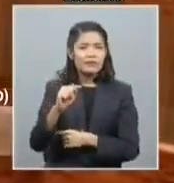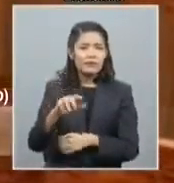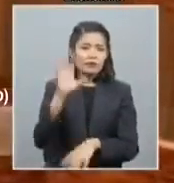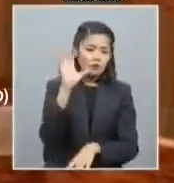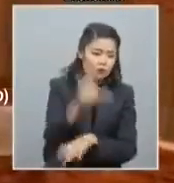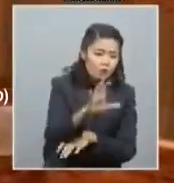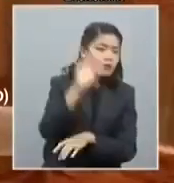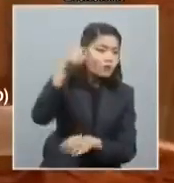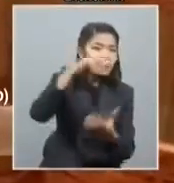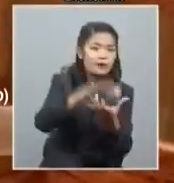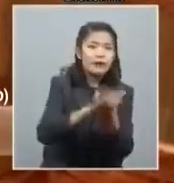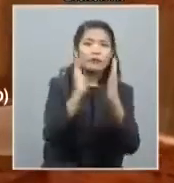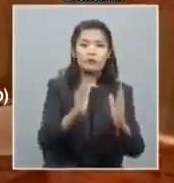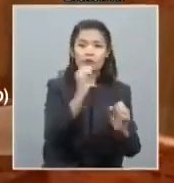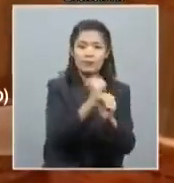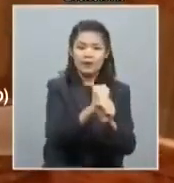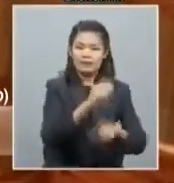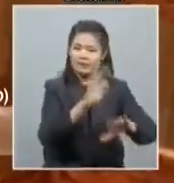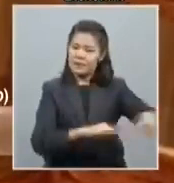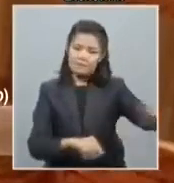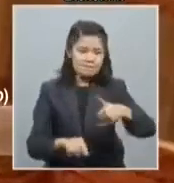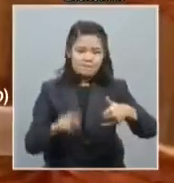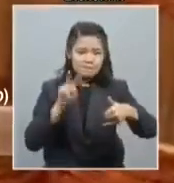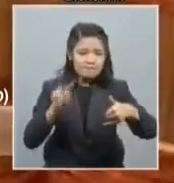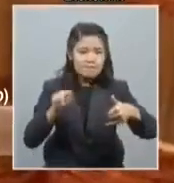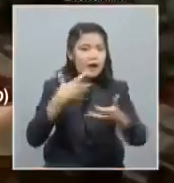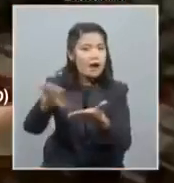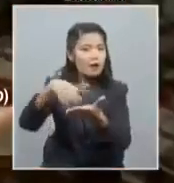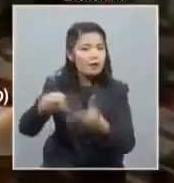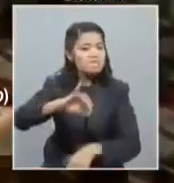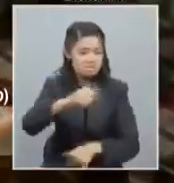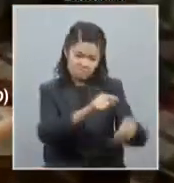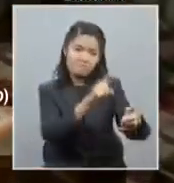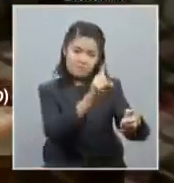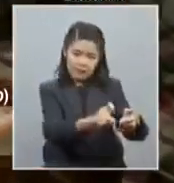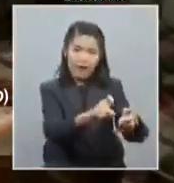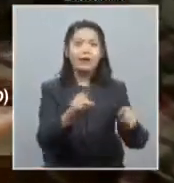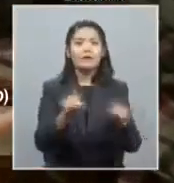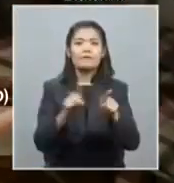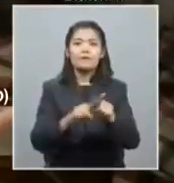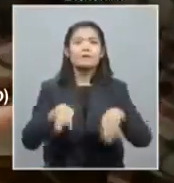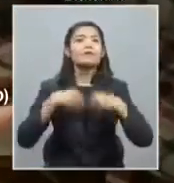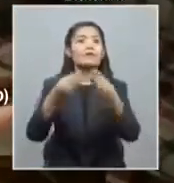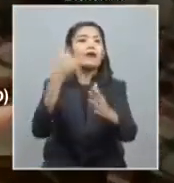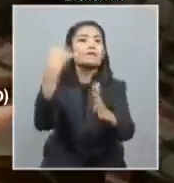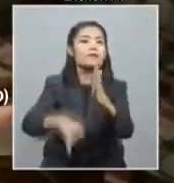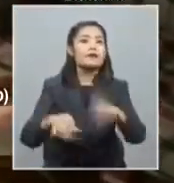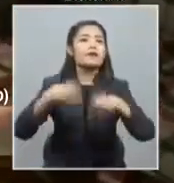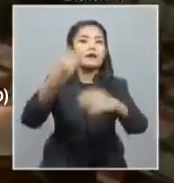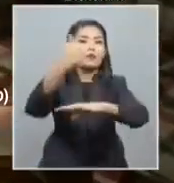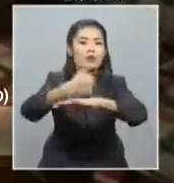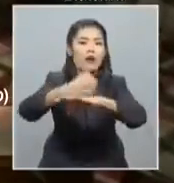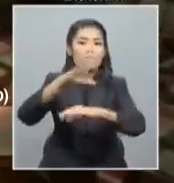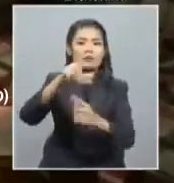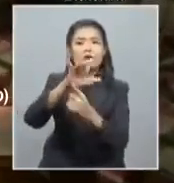าเจ้าหน้าที่ให้ไปเป็นพยานไม่งั้นอาจจะตายได้เหมือนให้โยนความผิดให้หัวหน้าชัยวัฒ